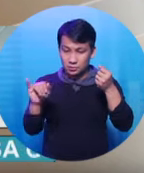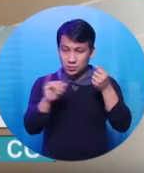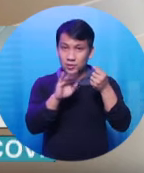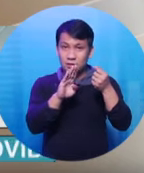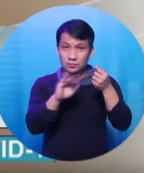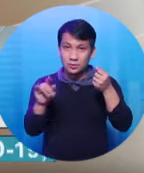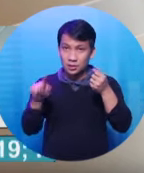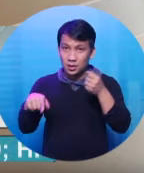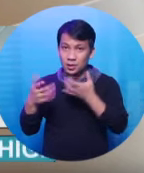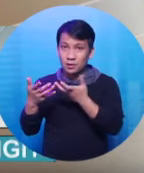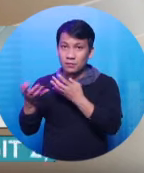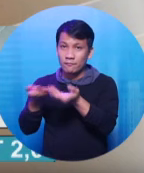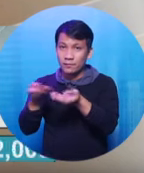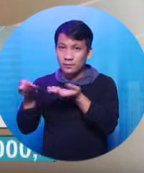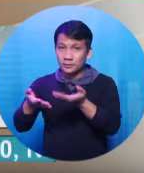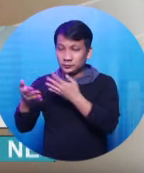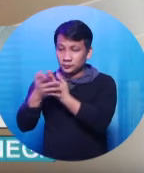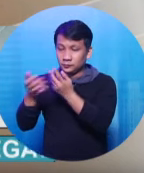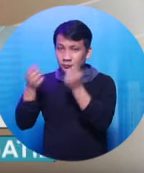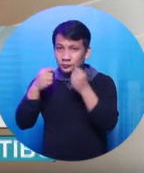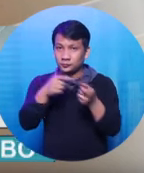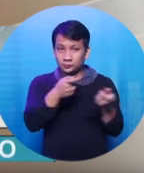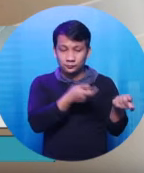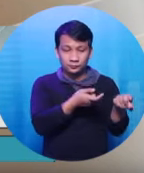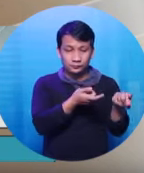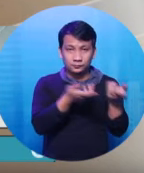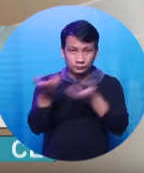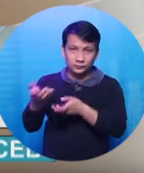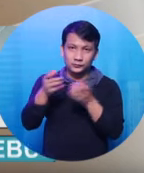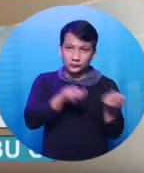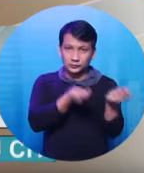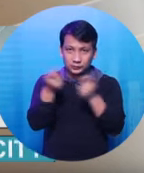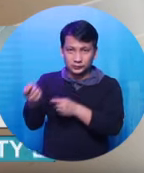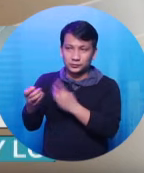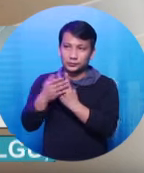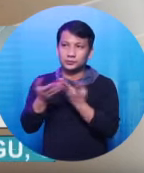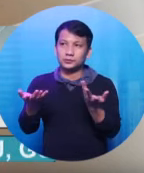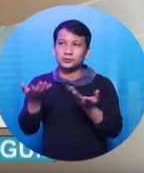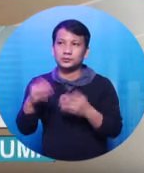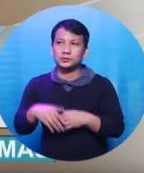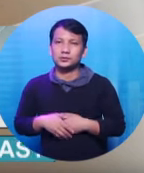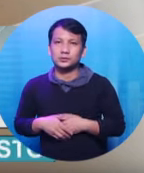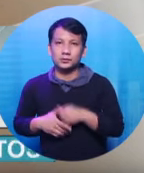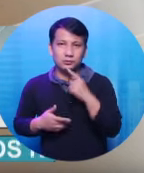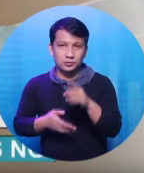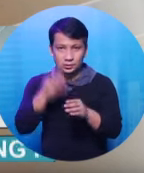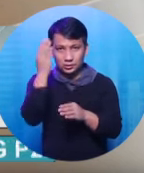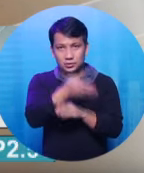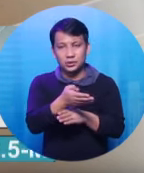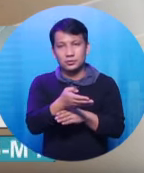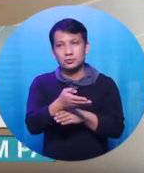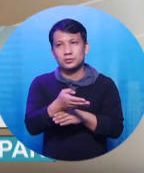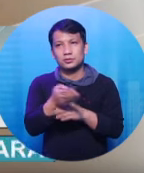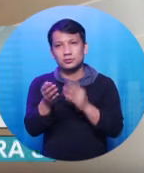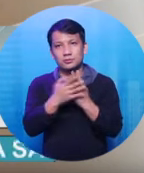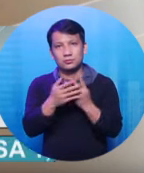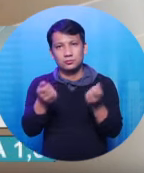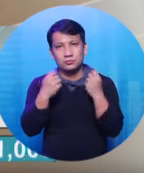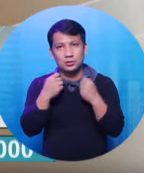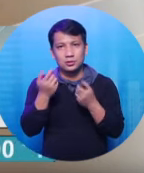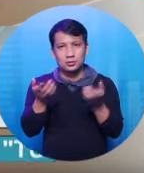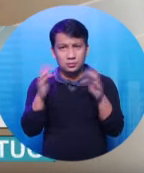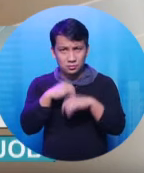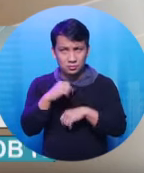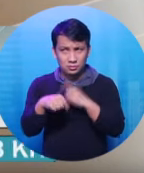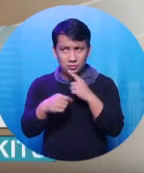po pinagang magpiansa. So, habang nilitis ang kaso, doon siya doon sa immigration. And then, diretso na po sa kulungan pag na-convict na po siya. And then, after